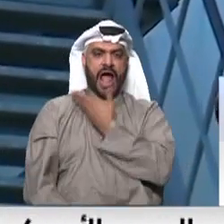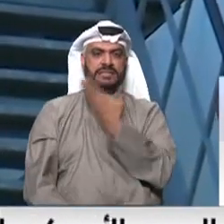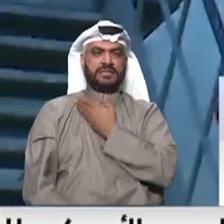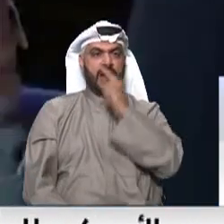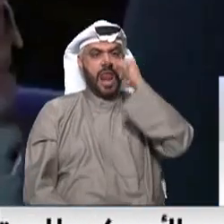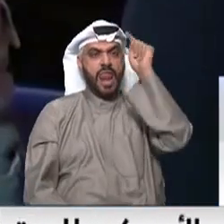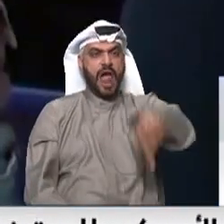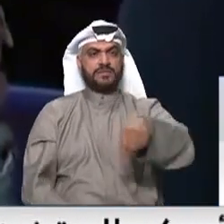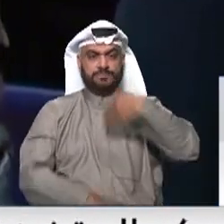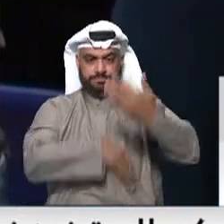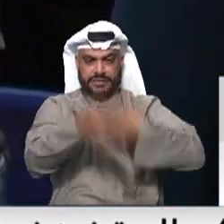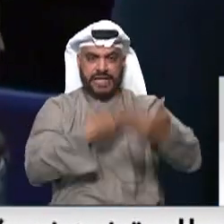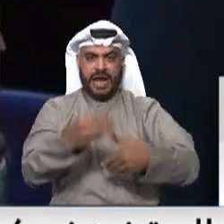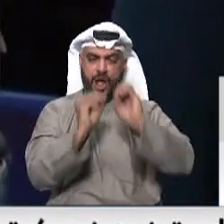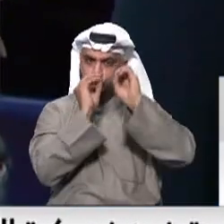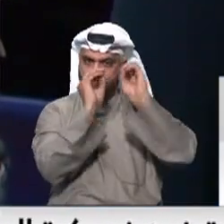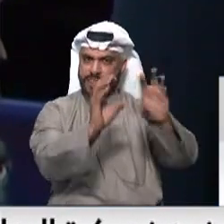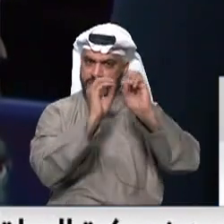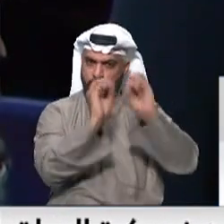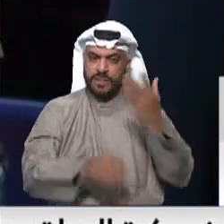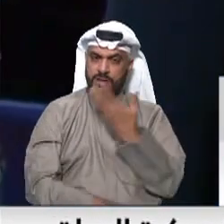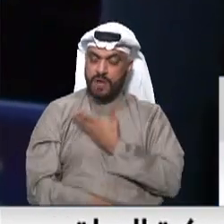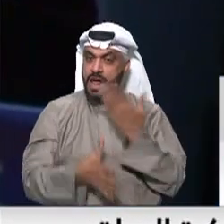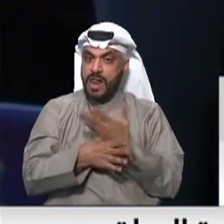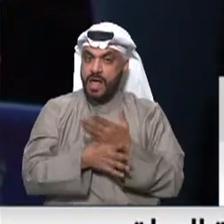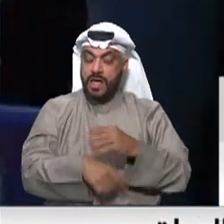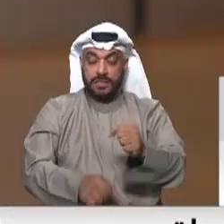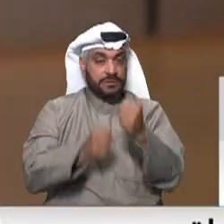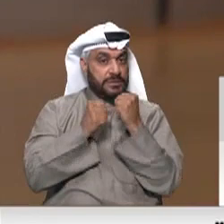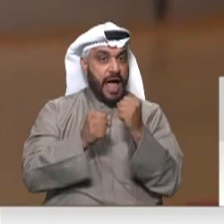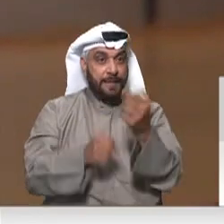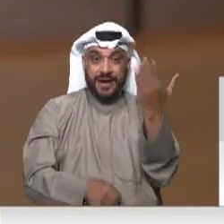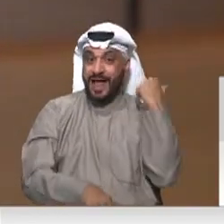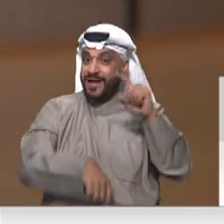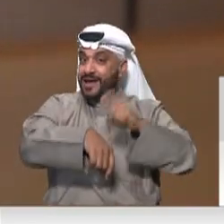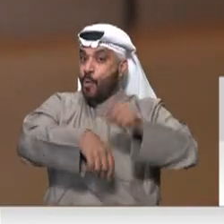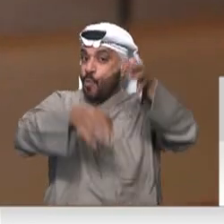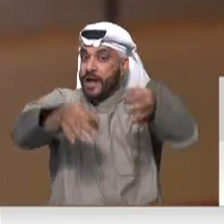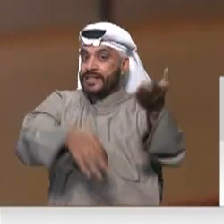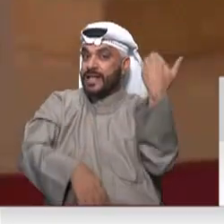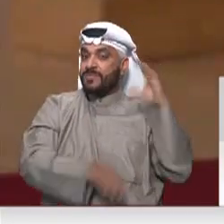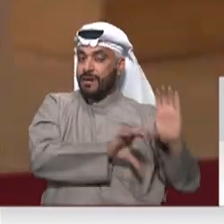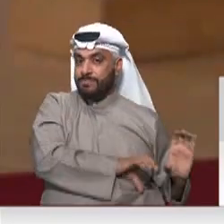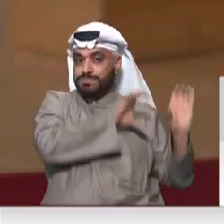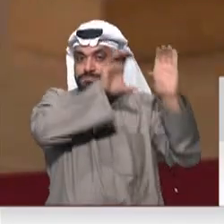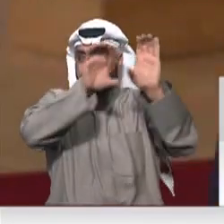التأكيد على أهمية اغتنام الفرصة للعودة إلى المسار السياسي.